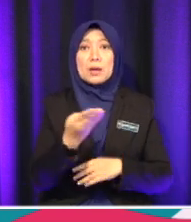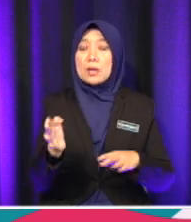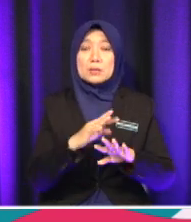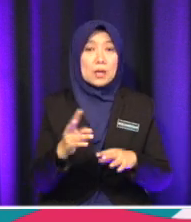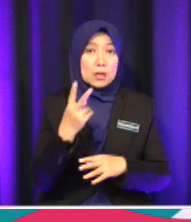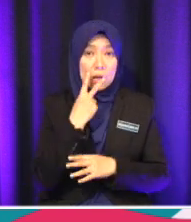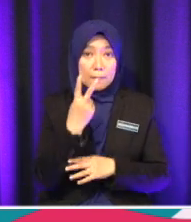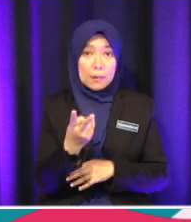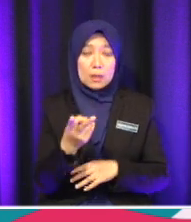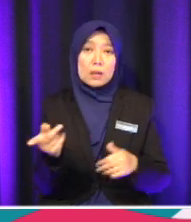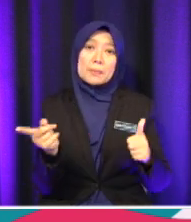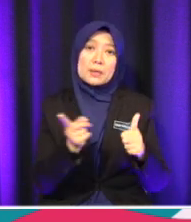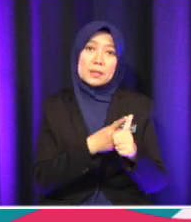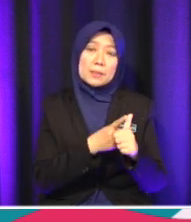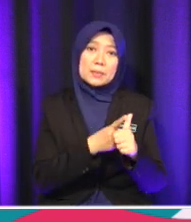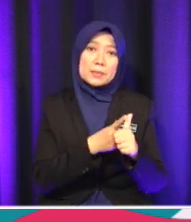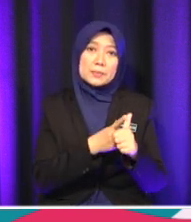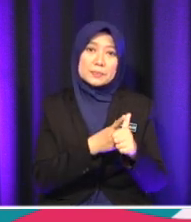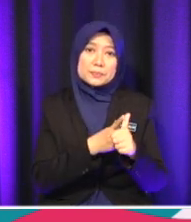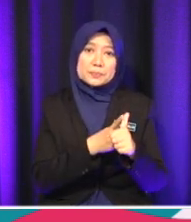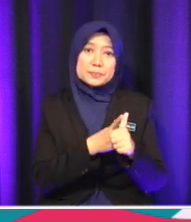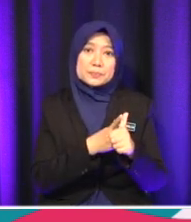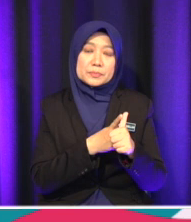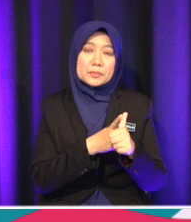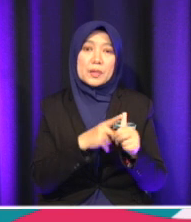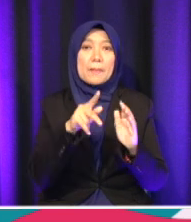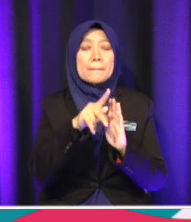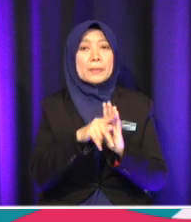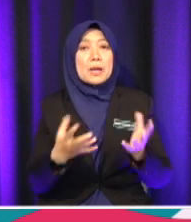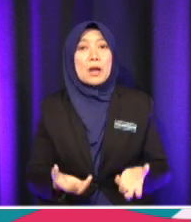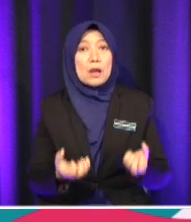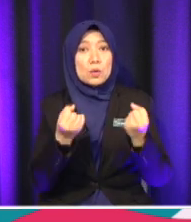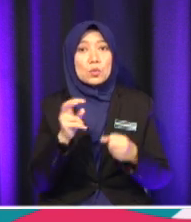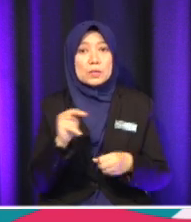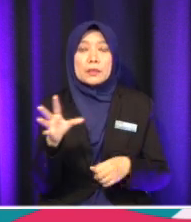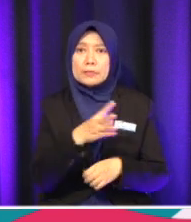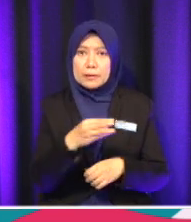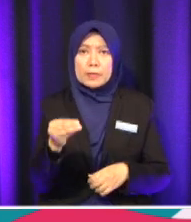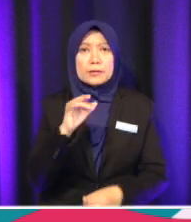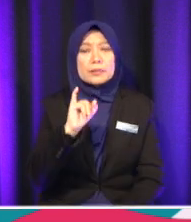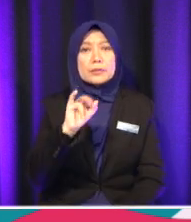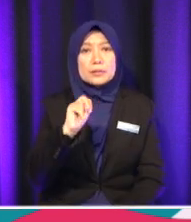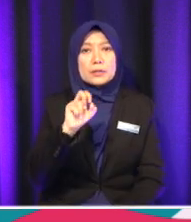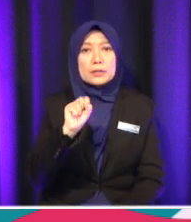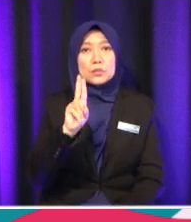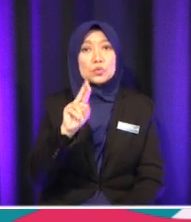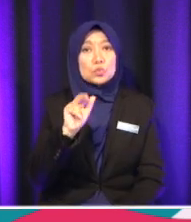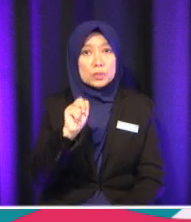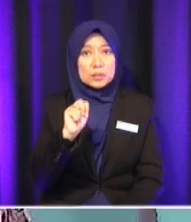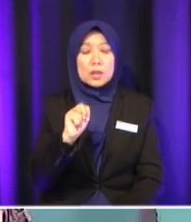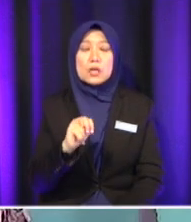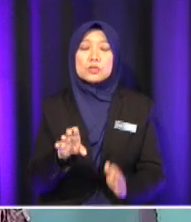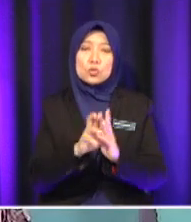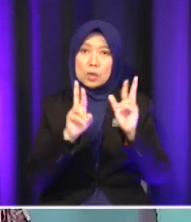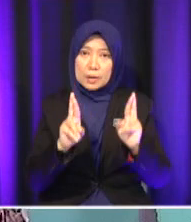yang pertama kita lihat pengangkutan dan insurance maksudnya rakyat negara asing menggunakan